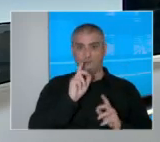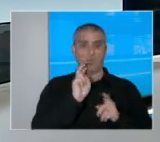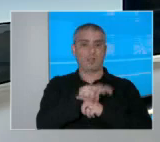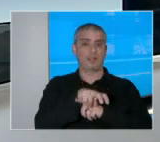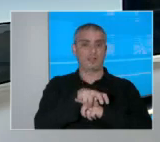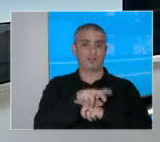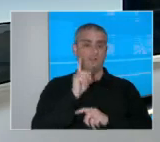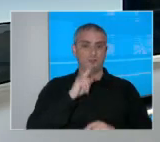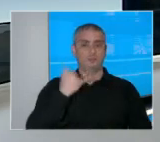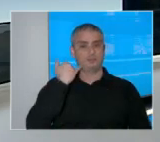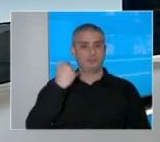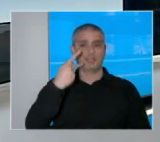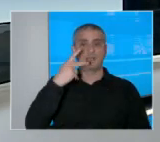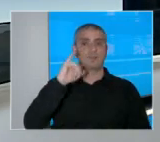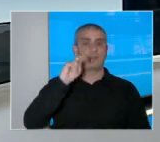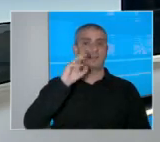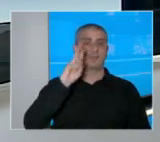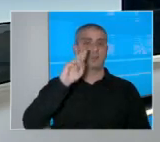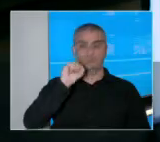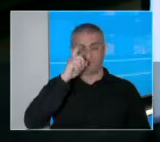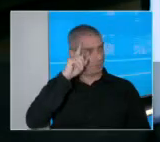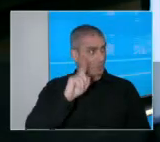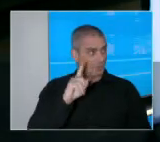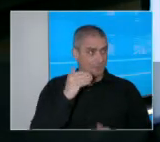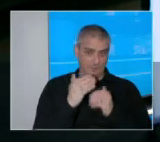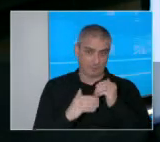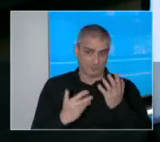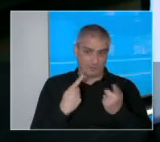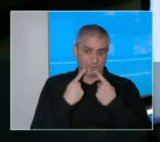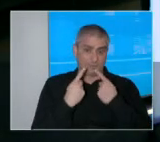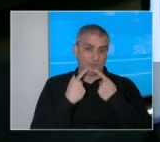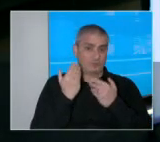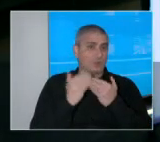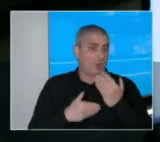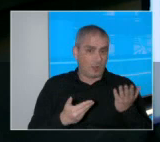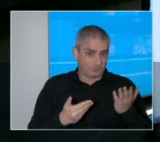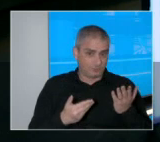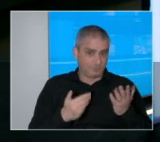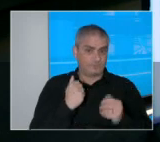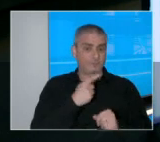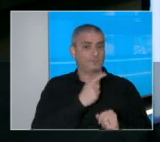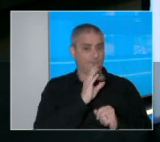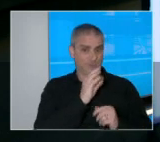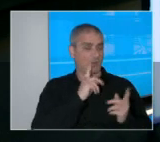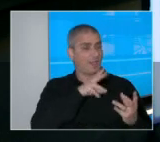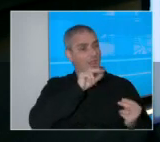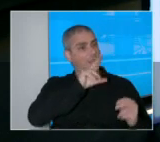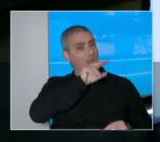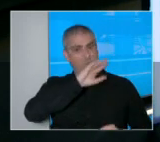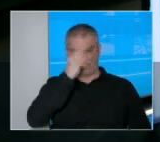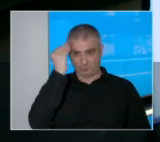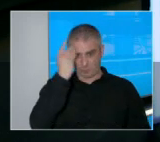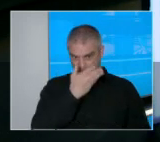ייכנס. השם הוא יצחק פינדרוס. יצחק פינדרוס, מי שלא יודע, הרי בסוף את המסע ומתן האחרון... אחרי הלילה של הווילי בסטר, כולם כבר